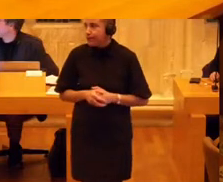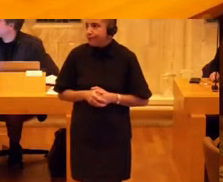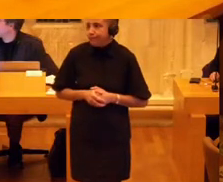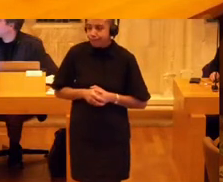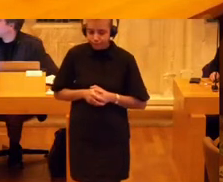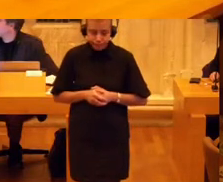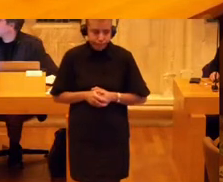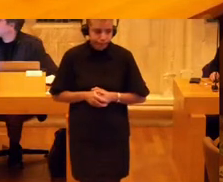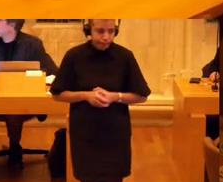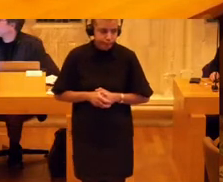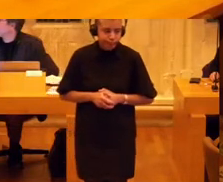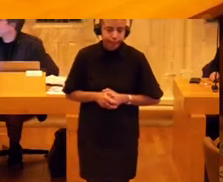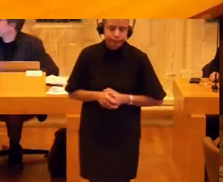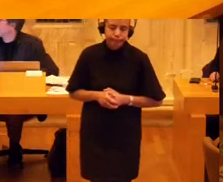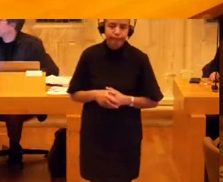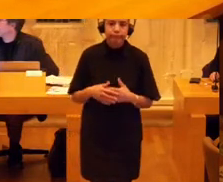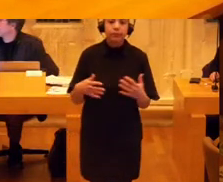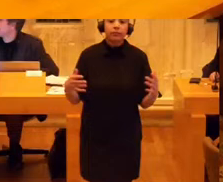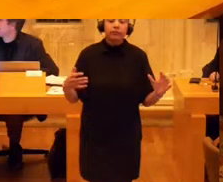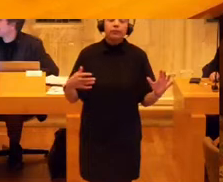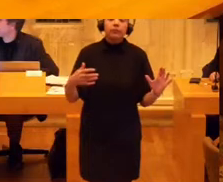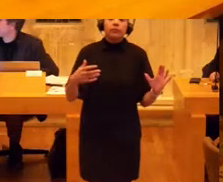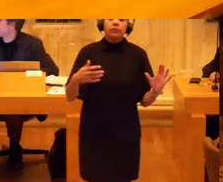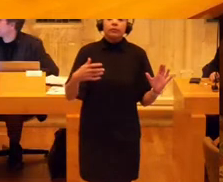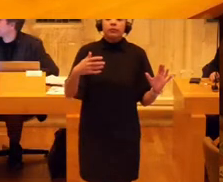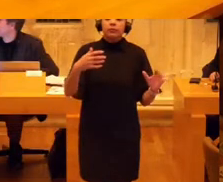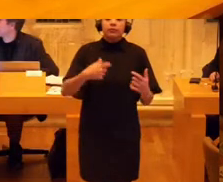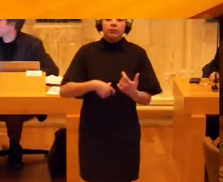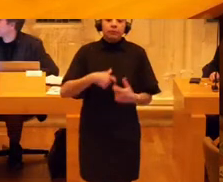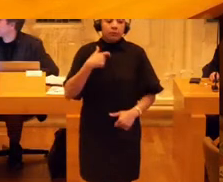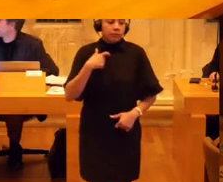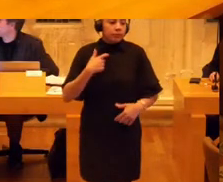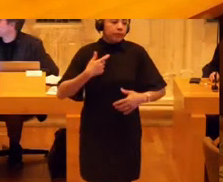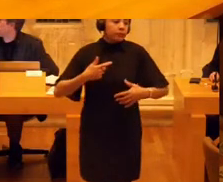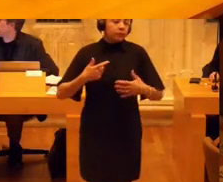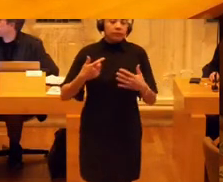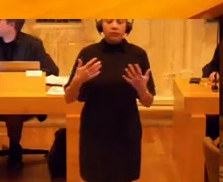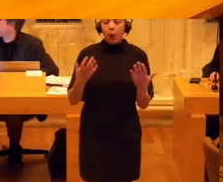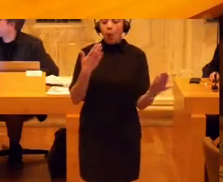En tout cas, quoi qu'il arrive, ce sera mieux que ça n'était avant.